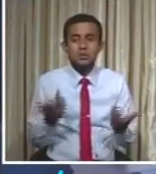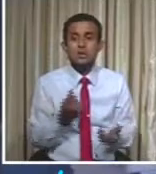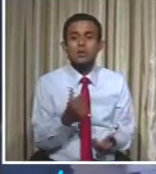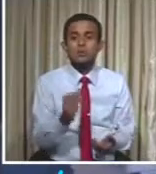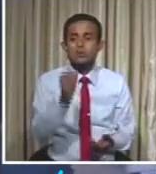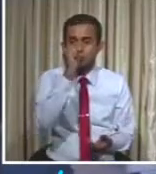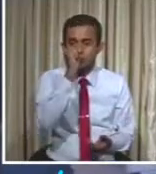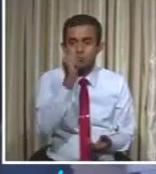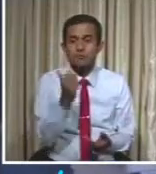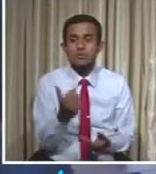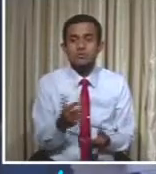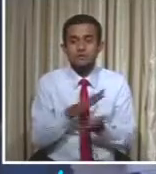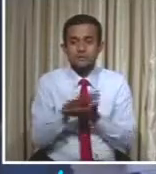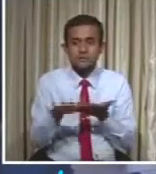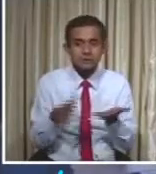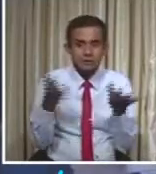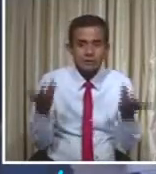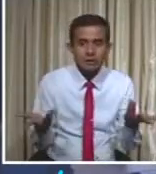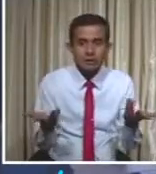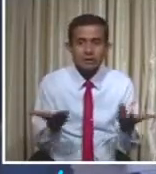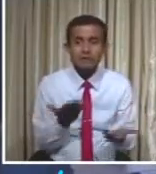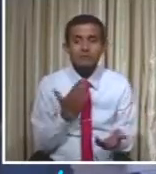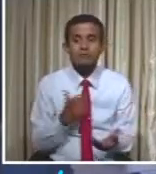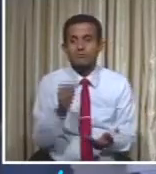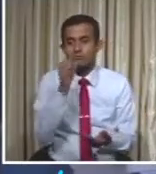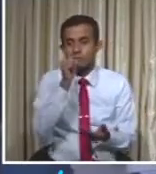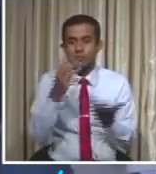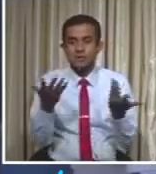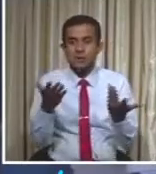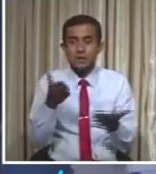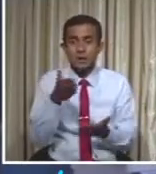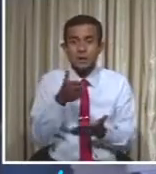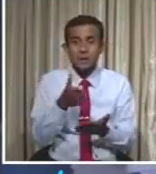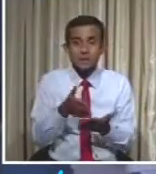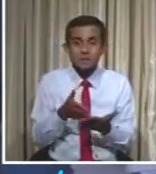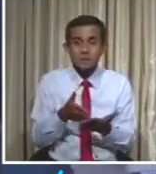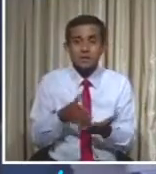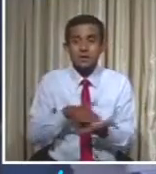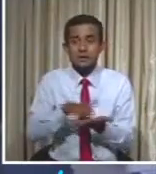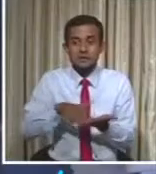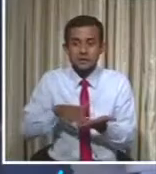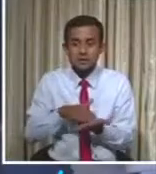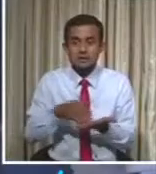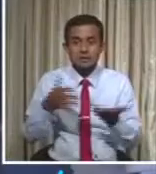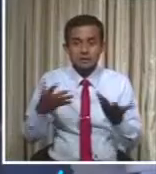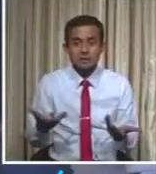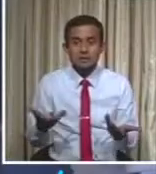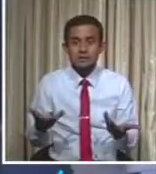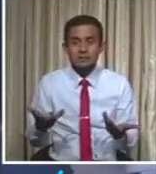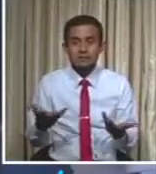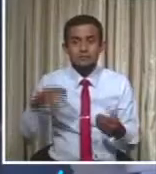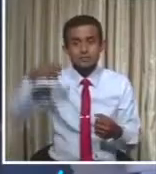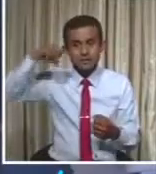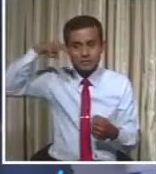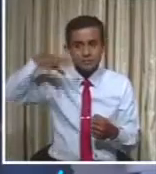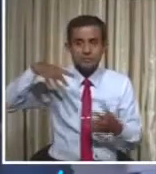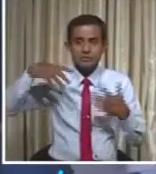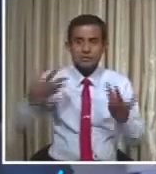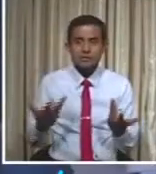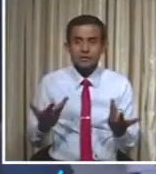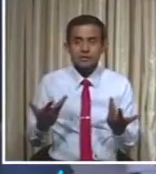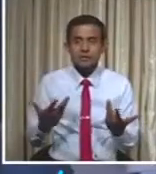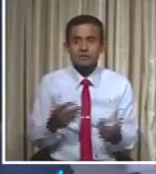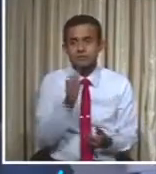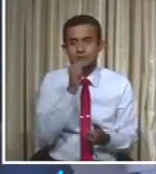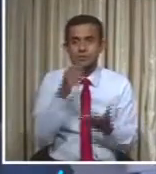ටික හරියාකාරව නැහැ පානීය වතුරත් නැහැ පෙතිත් නැහැ රොටිත් නැහැ විදුලියත් නැතිනෝ